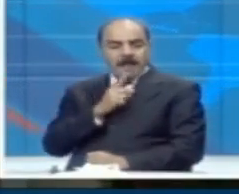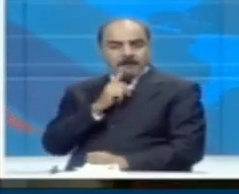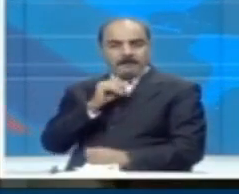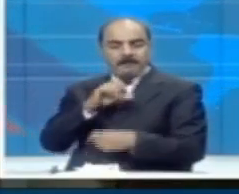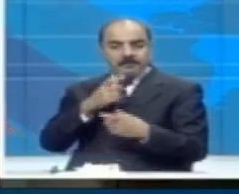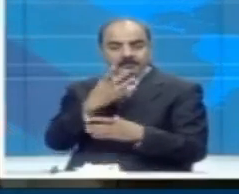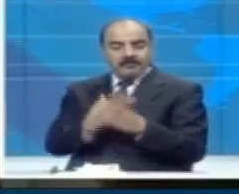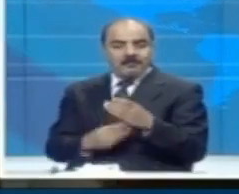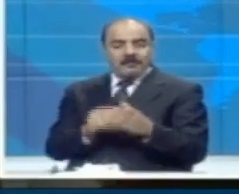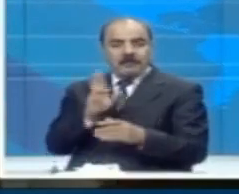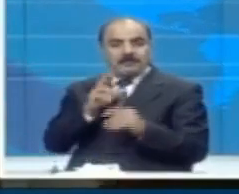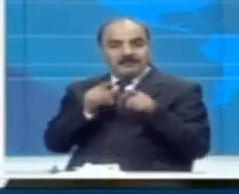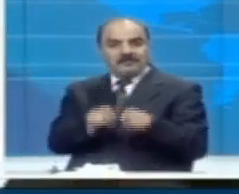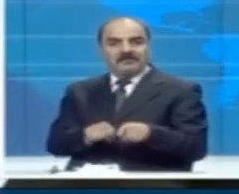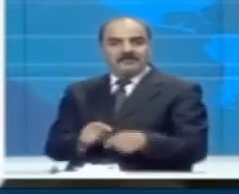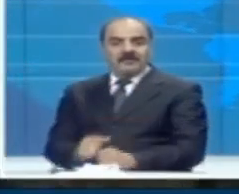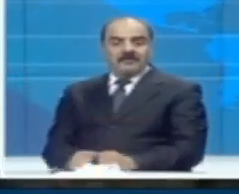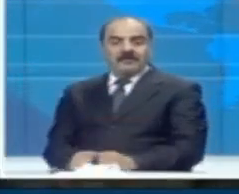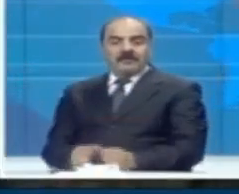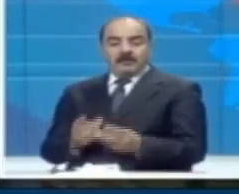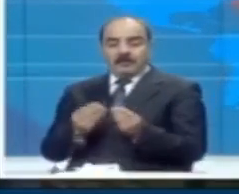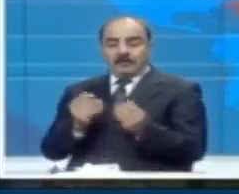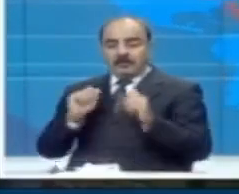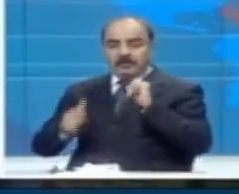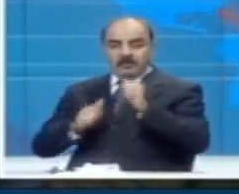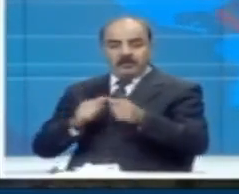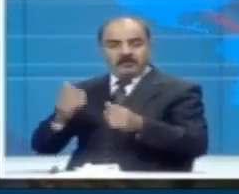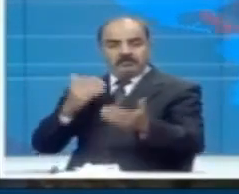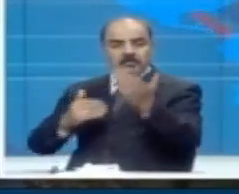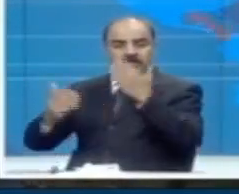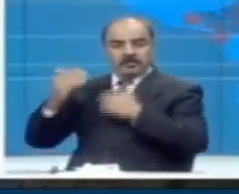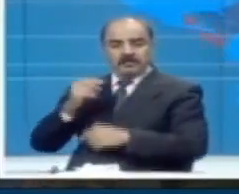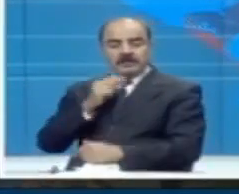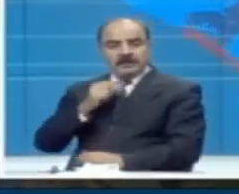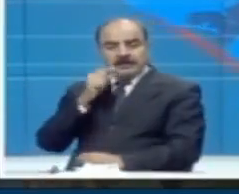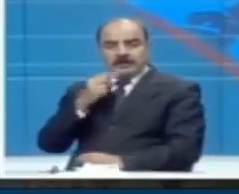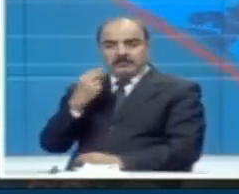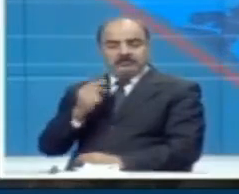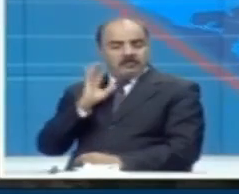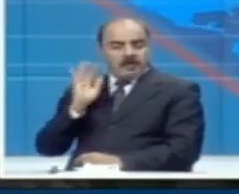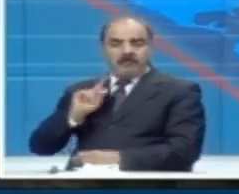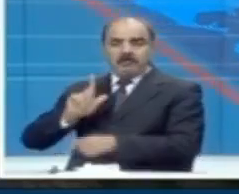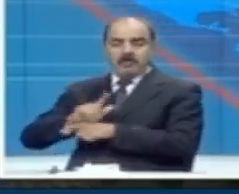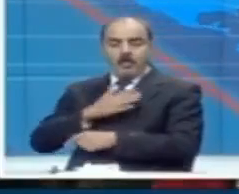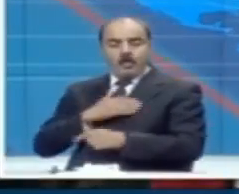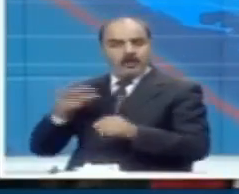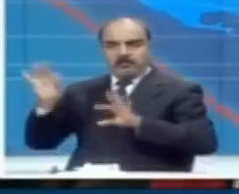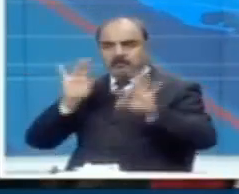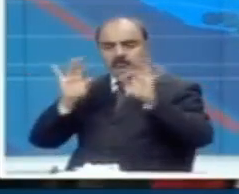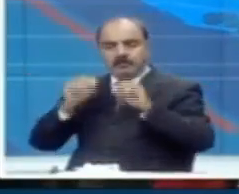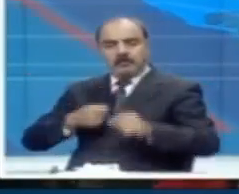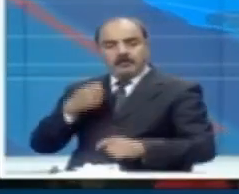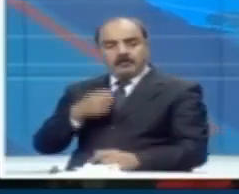مسقط ميلاد المسيح. جمع من الحضور من مختلف الفئات ورجال الدولة ورجال الدين الإسلامي قدموا